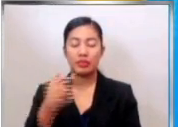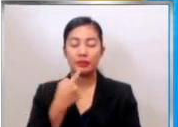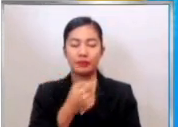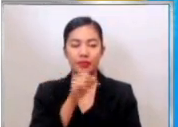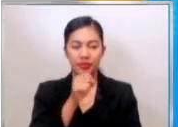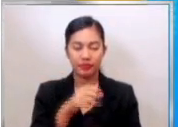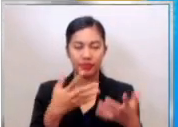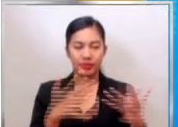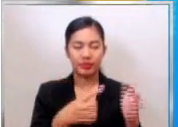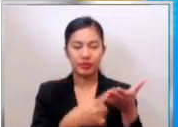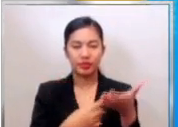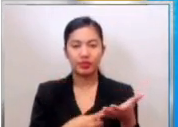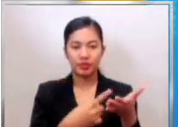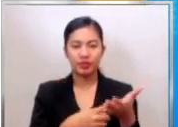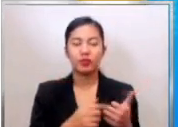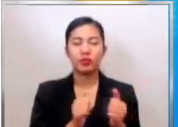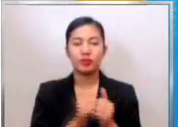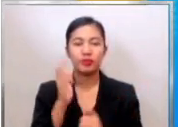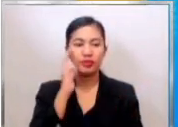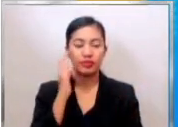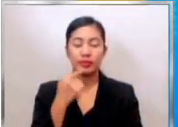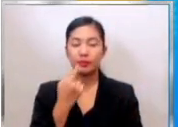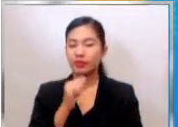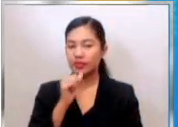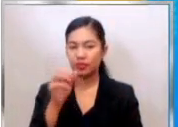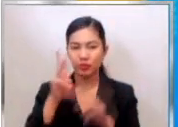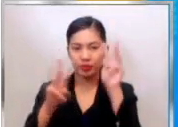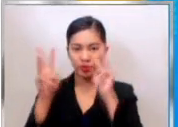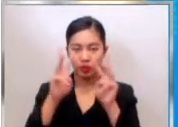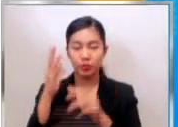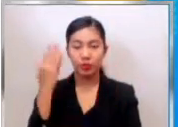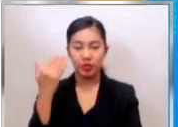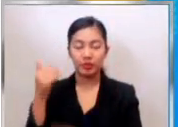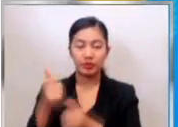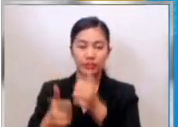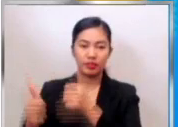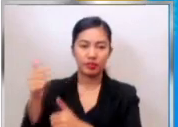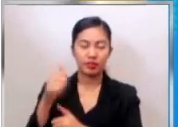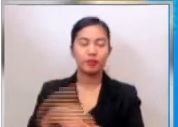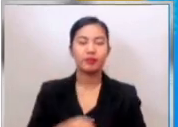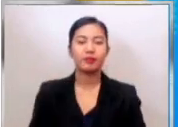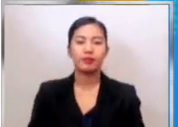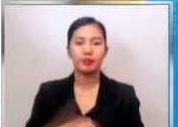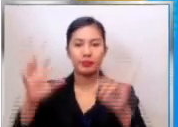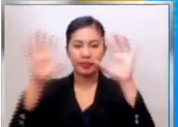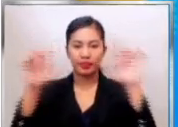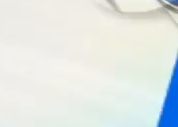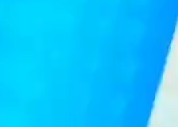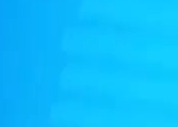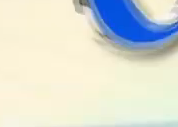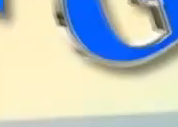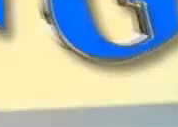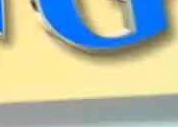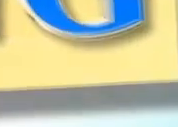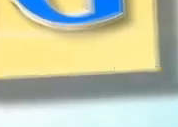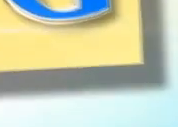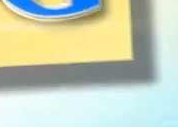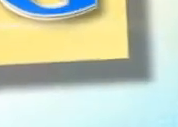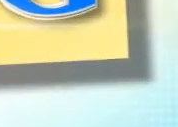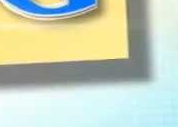sa Senador na huwag mag-alala dahil bilang Commander-in-Chief, ang Pangulo ang aako sa responsibilidad.